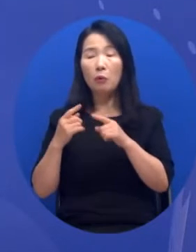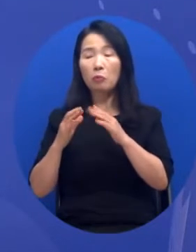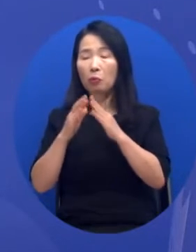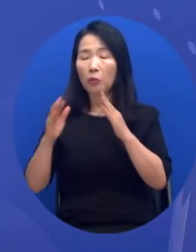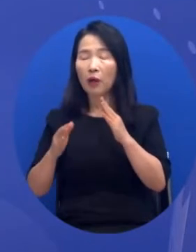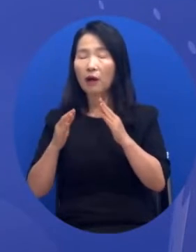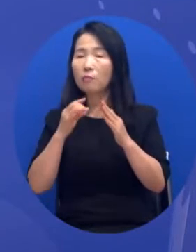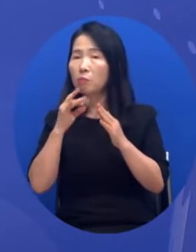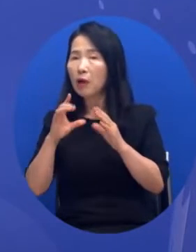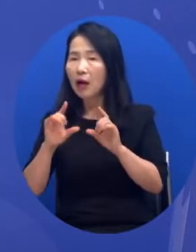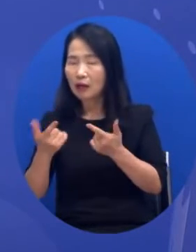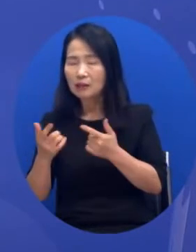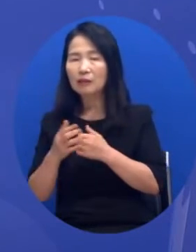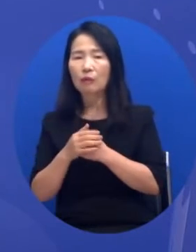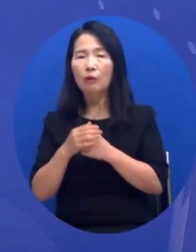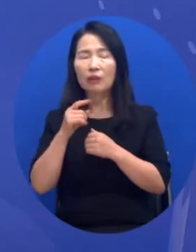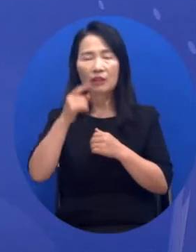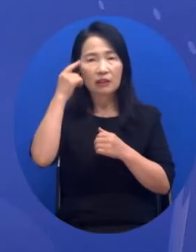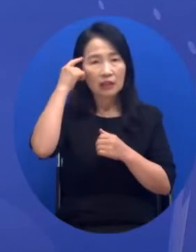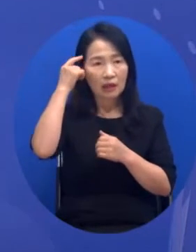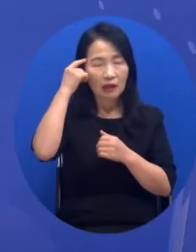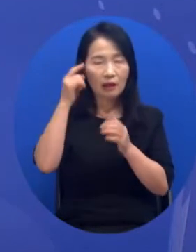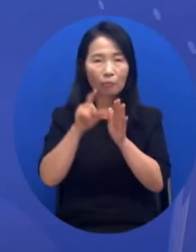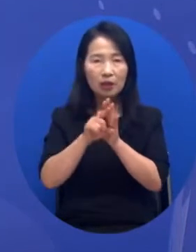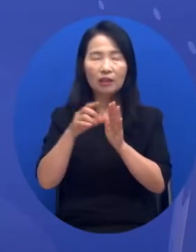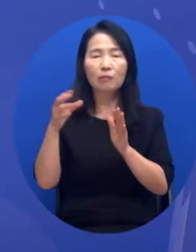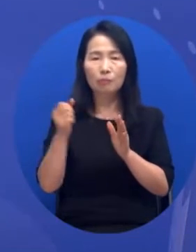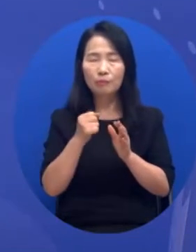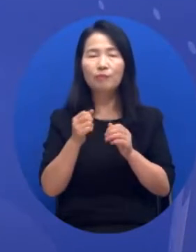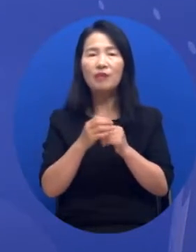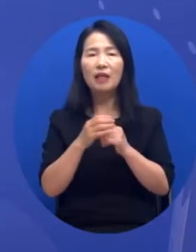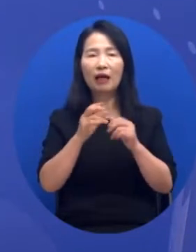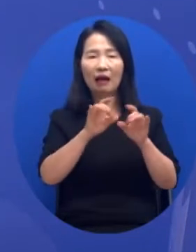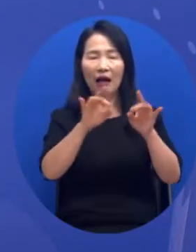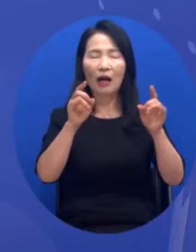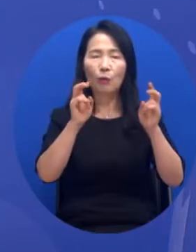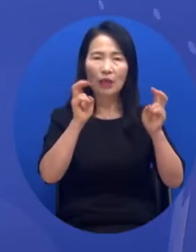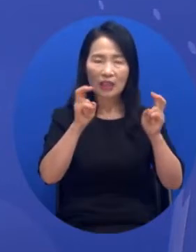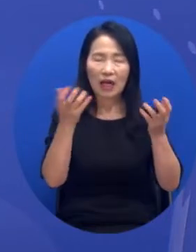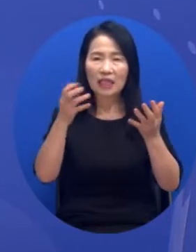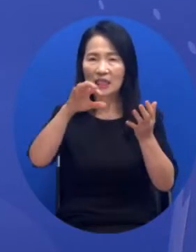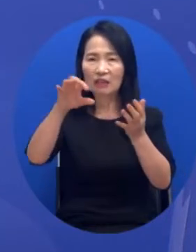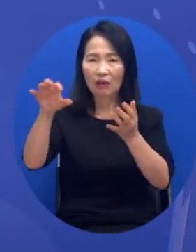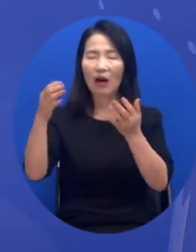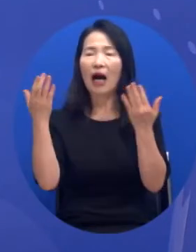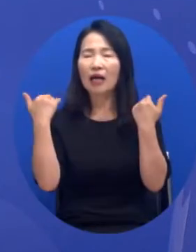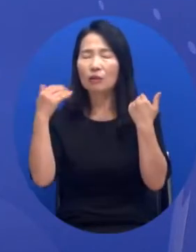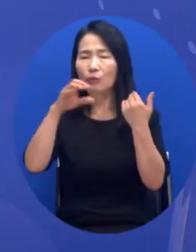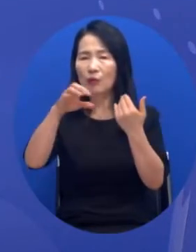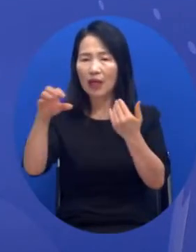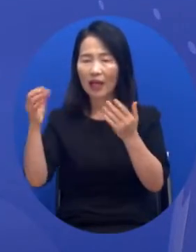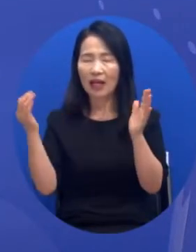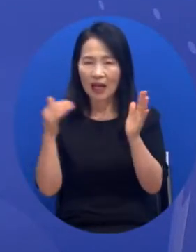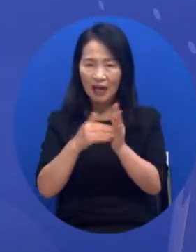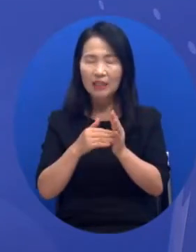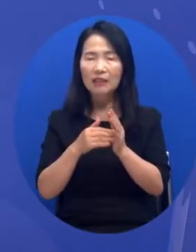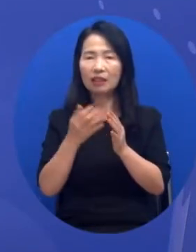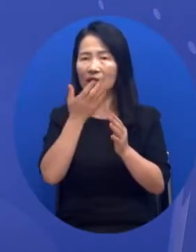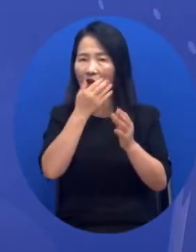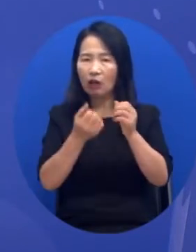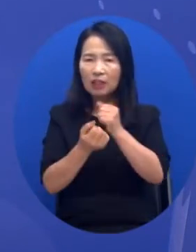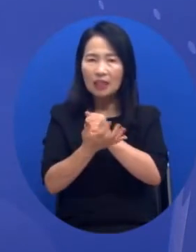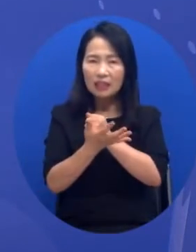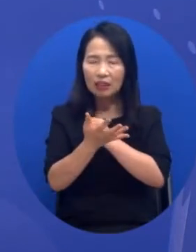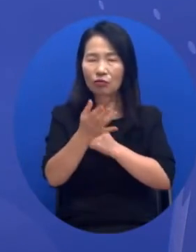대해서만 아니라 그 정신을 이제 각자의 회사, 사업장, 일터, 학교까지 이렇게 영향을 끼칠